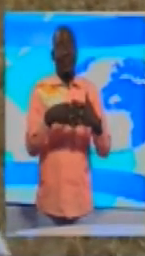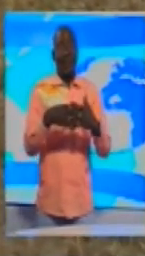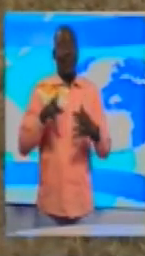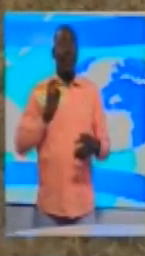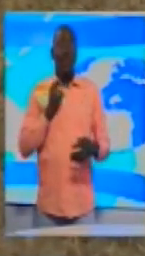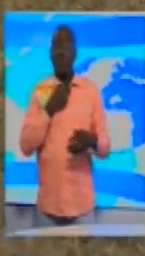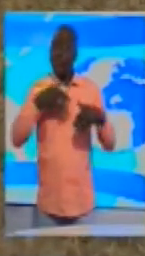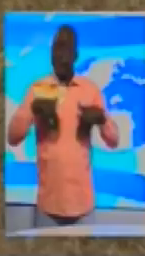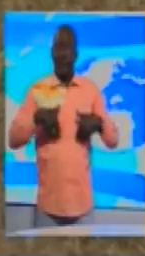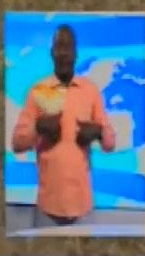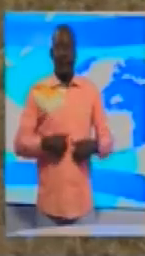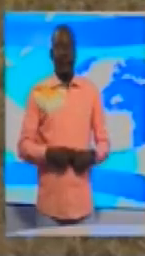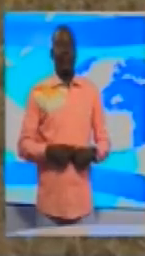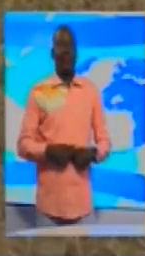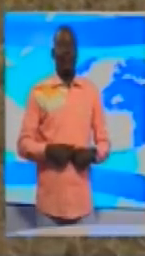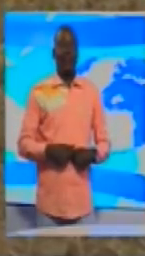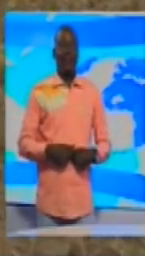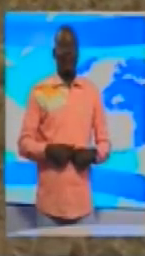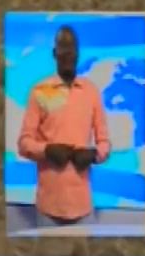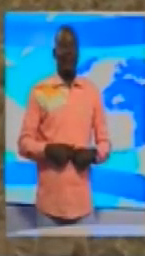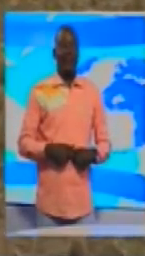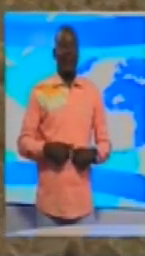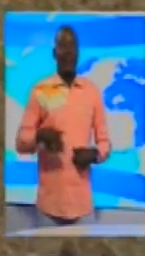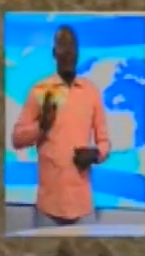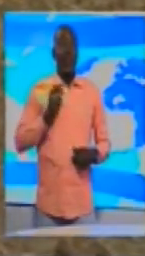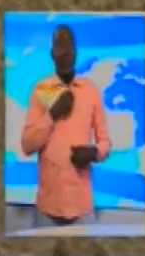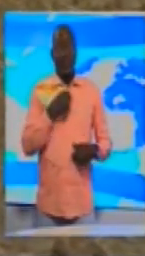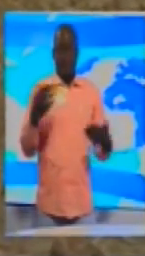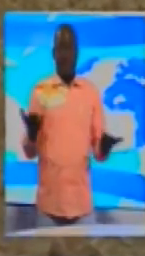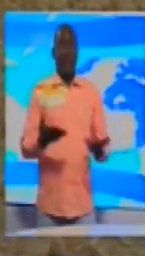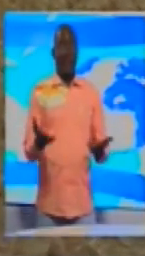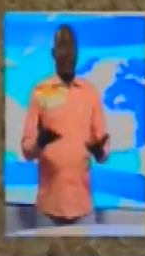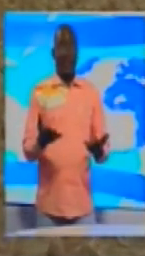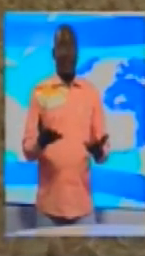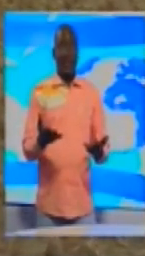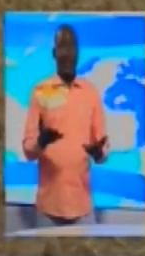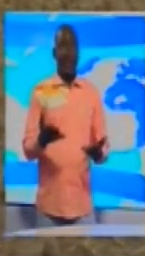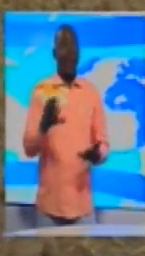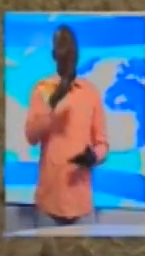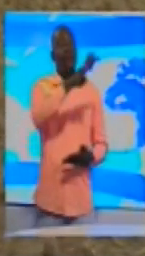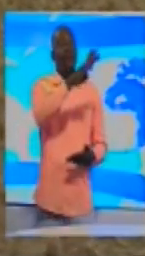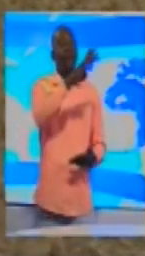fatigués. Nous on est à la vallée ici, ça fait